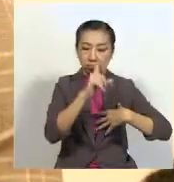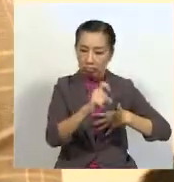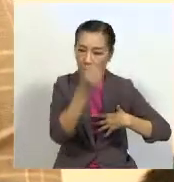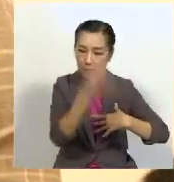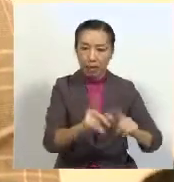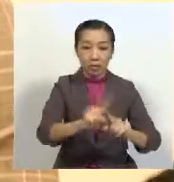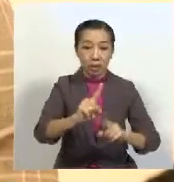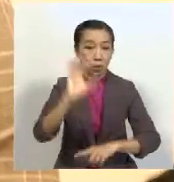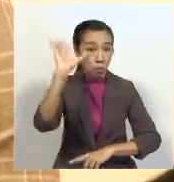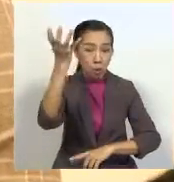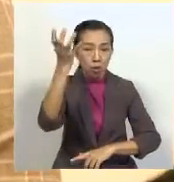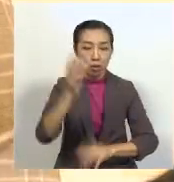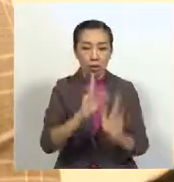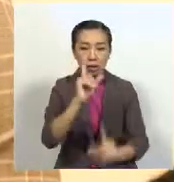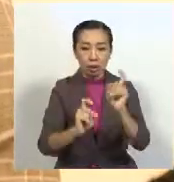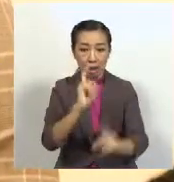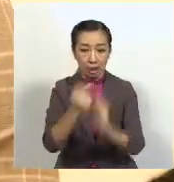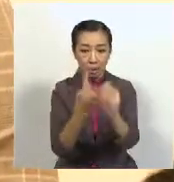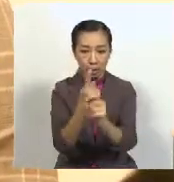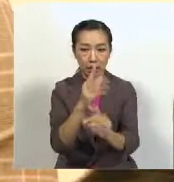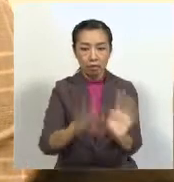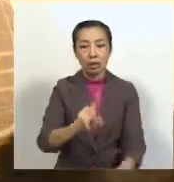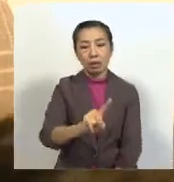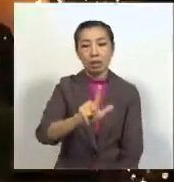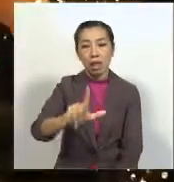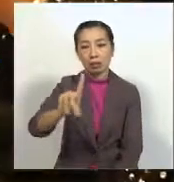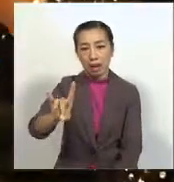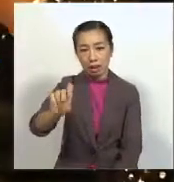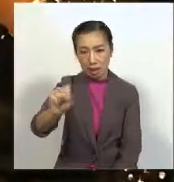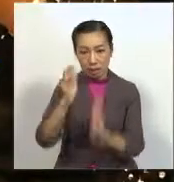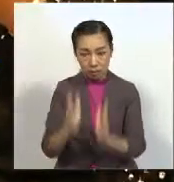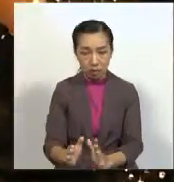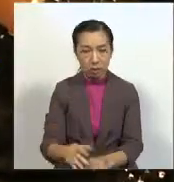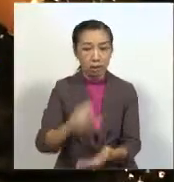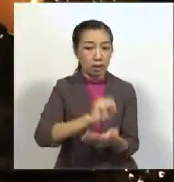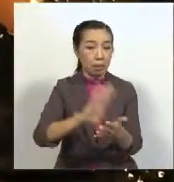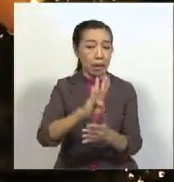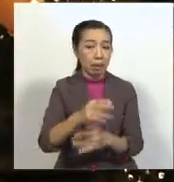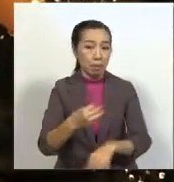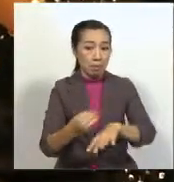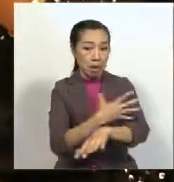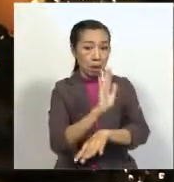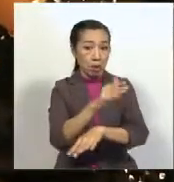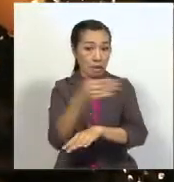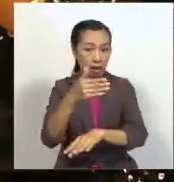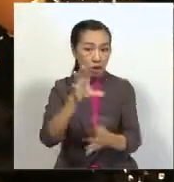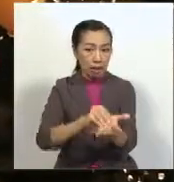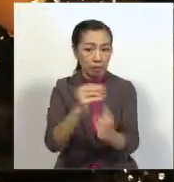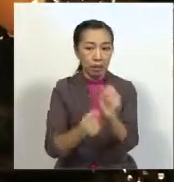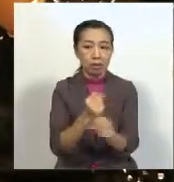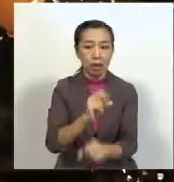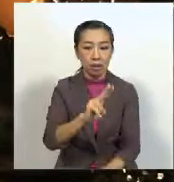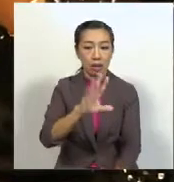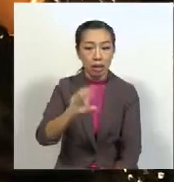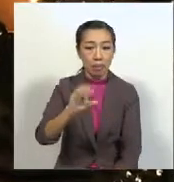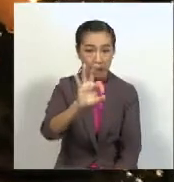จากมะเร็งปอดสูงถึง 1,800,000 คนจากข้อมูลสถาบันมะเร็งแห่งชาติในปี2559